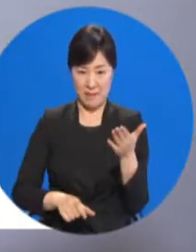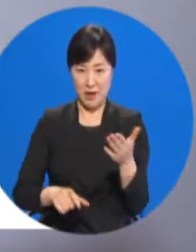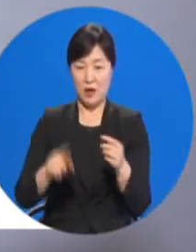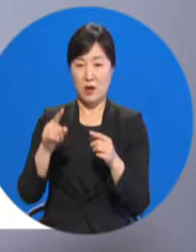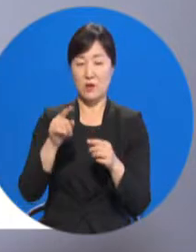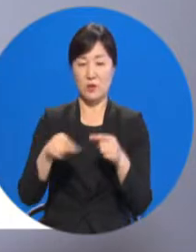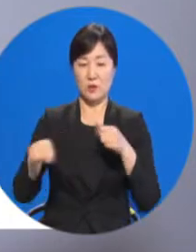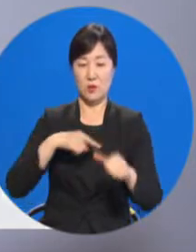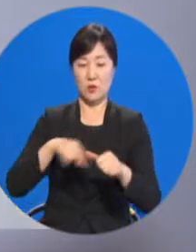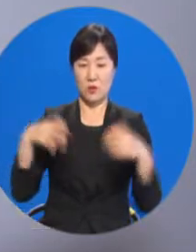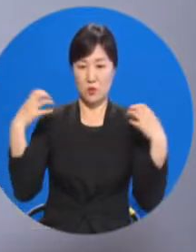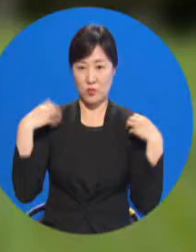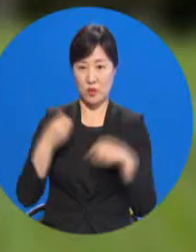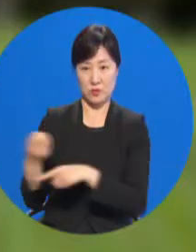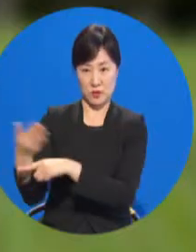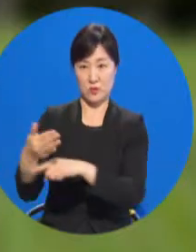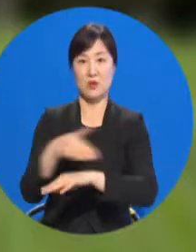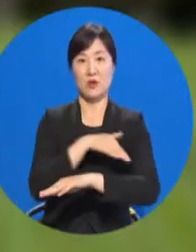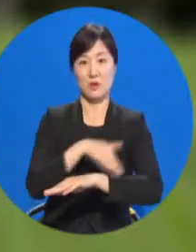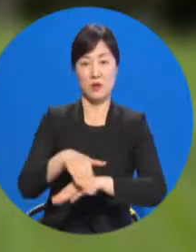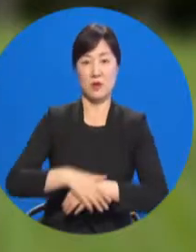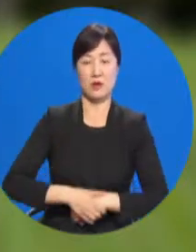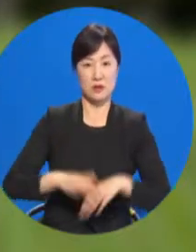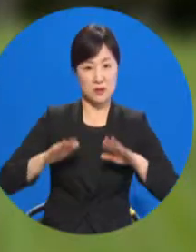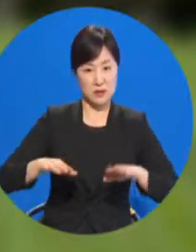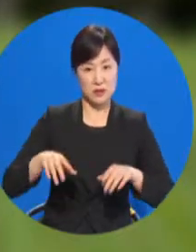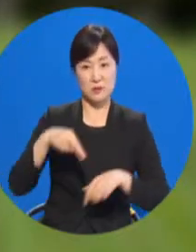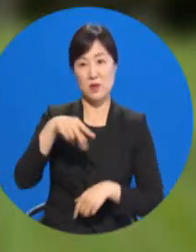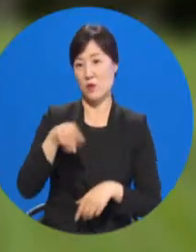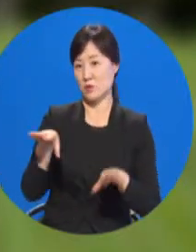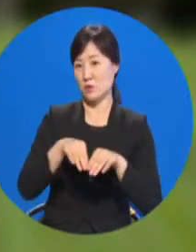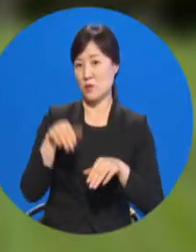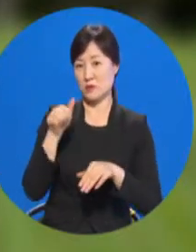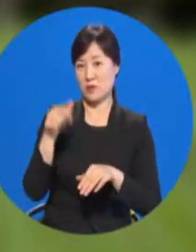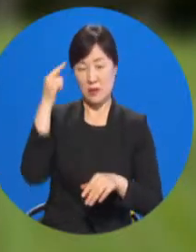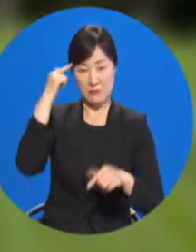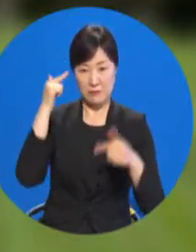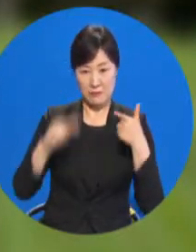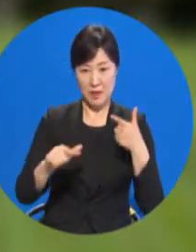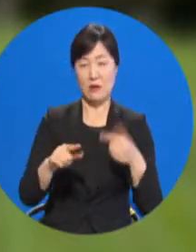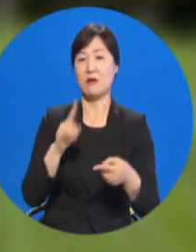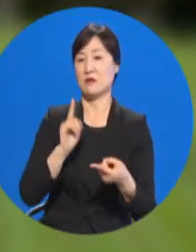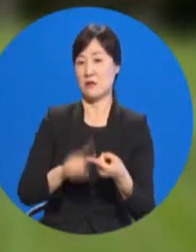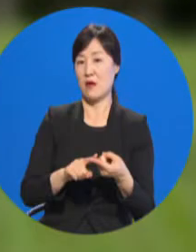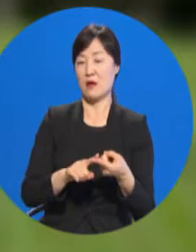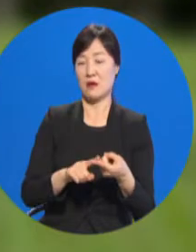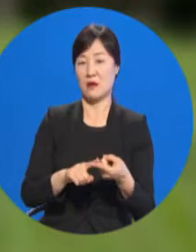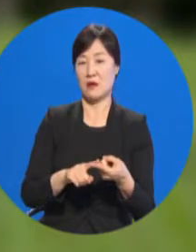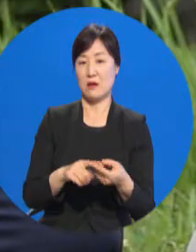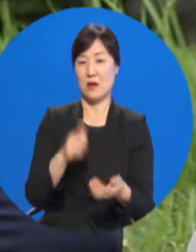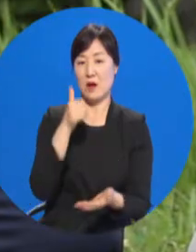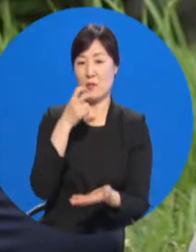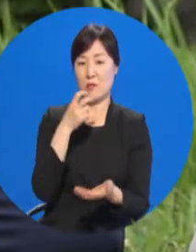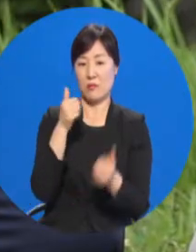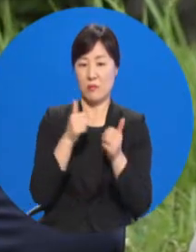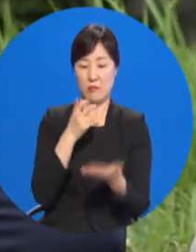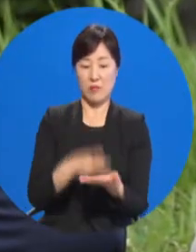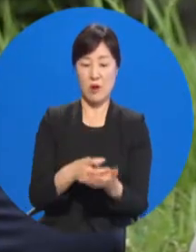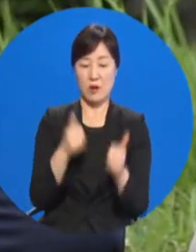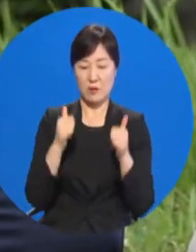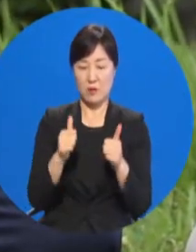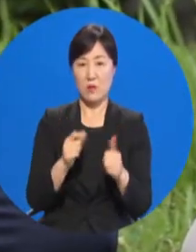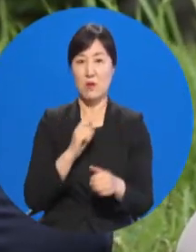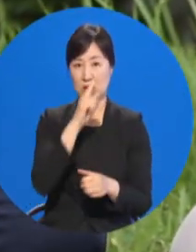교육부에 제출하겠다고 밝혔고 현직 서영원 총장 역시 강압적인 의원 면직에 대해 가처분 신청을 하는 등